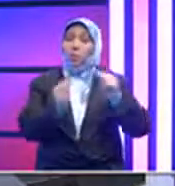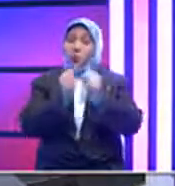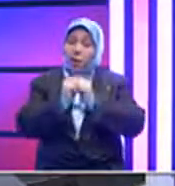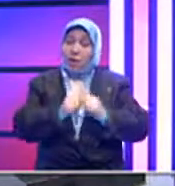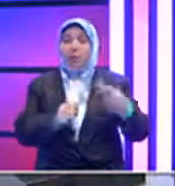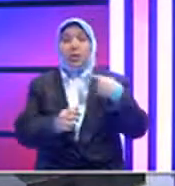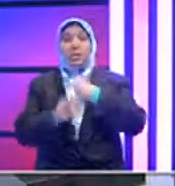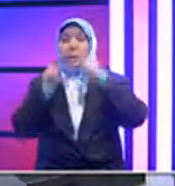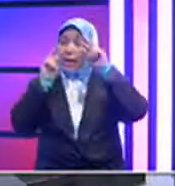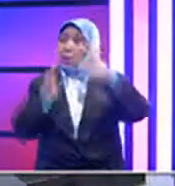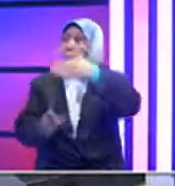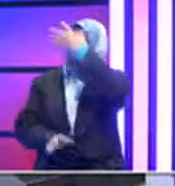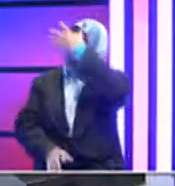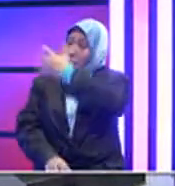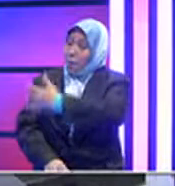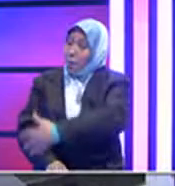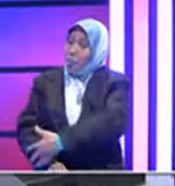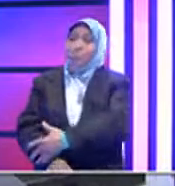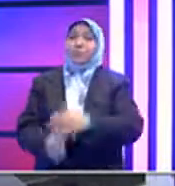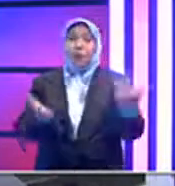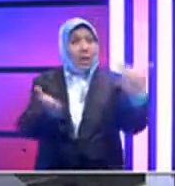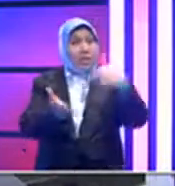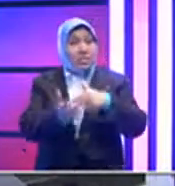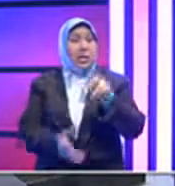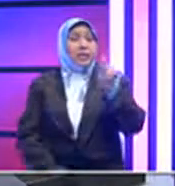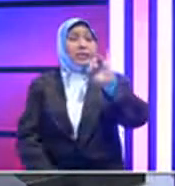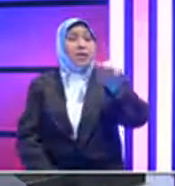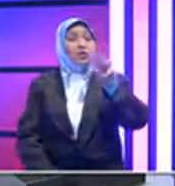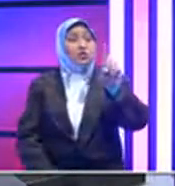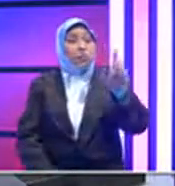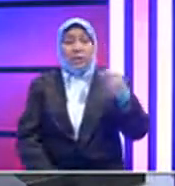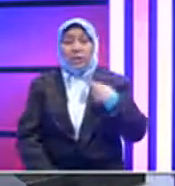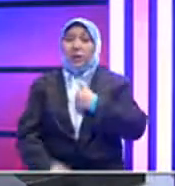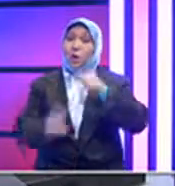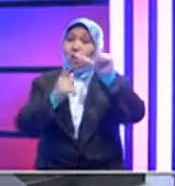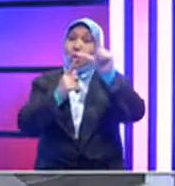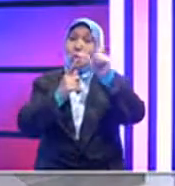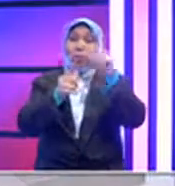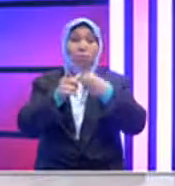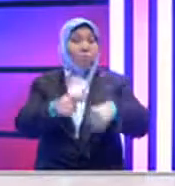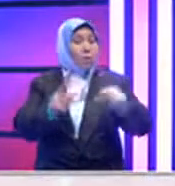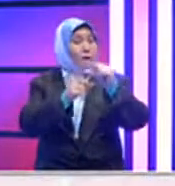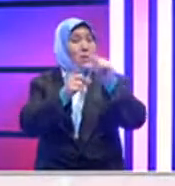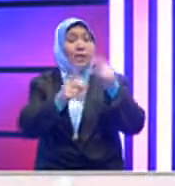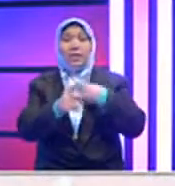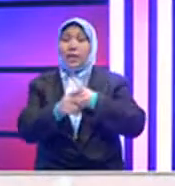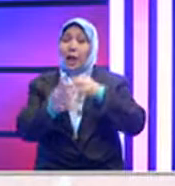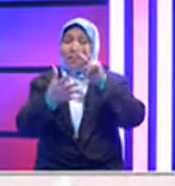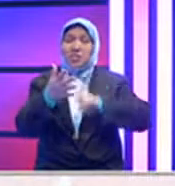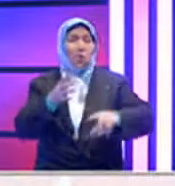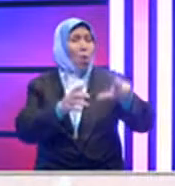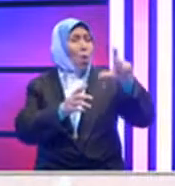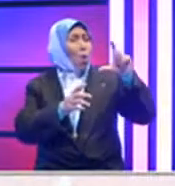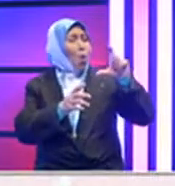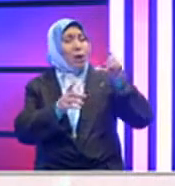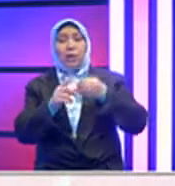tengok sekejap keunggulan kaji tajwid kita kita lihat huruf ataupun K5 yang kita nak Bace tebal yang kita nak